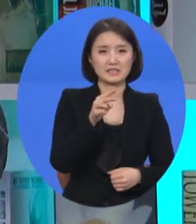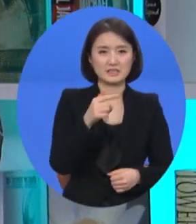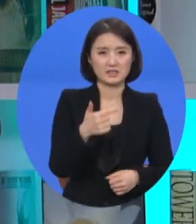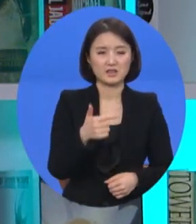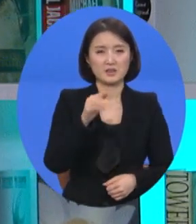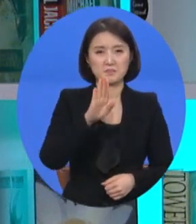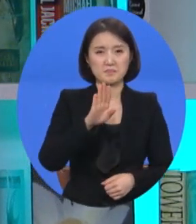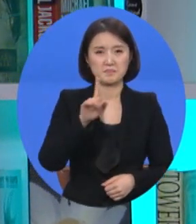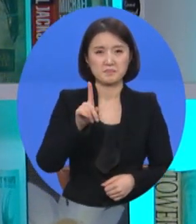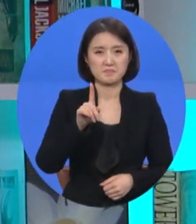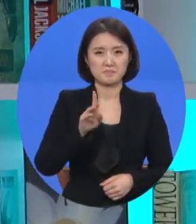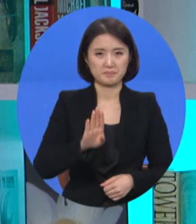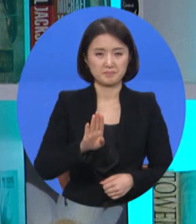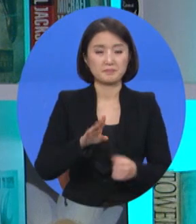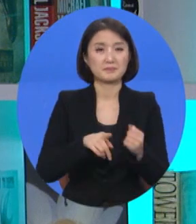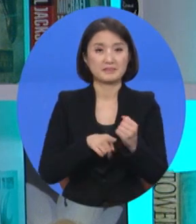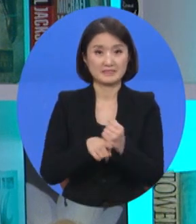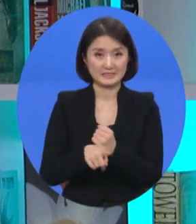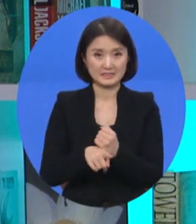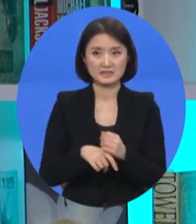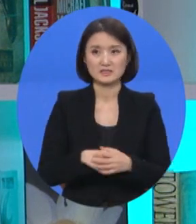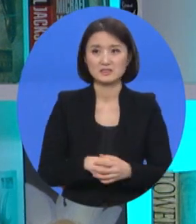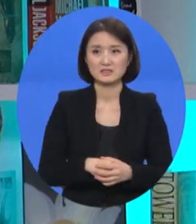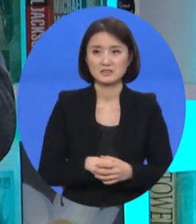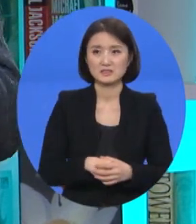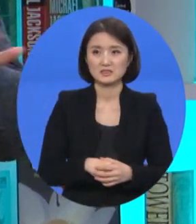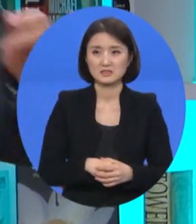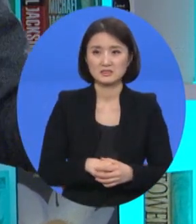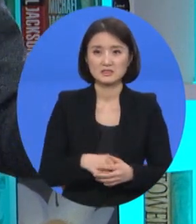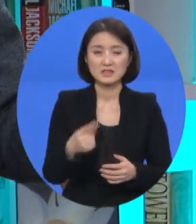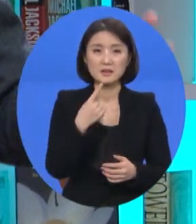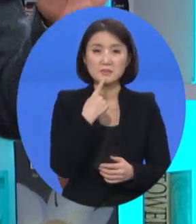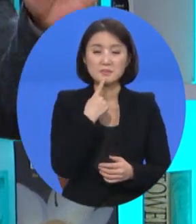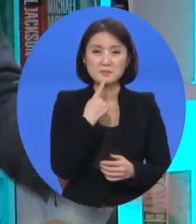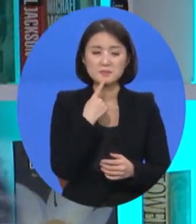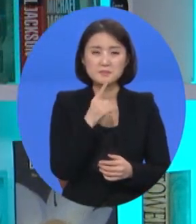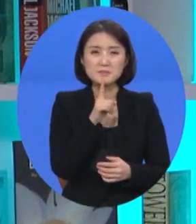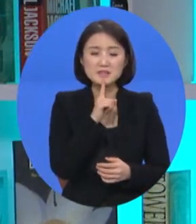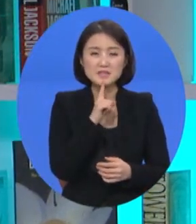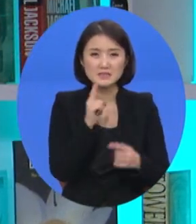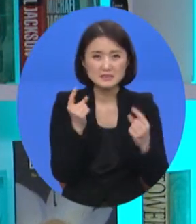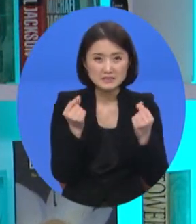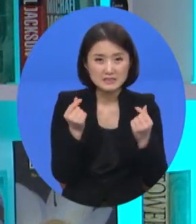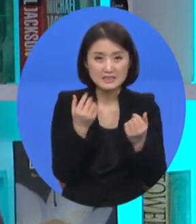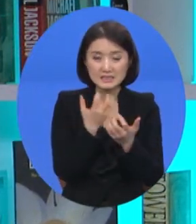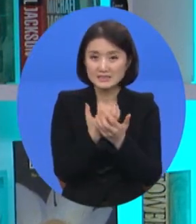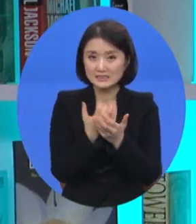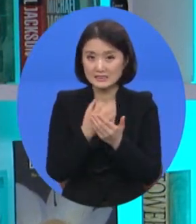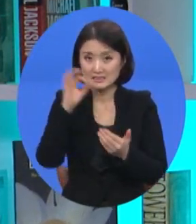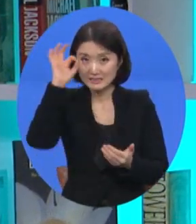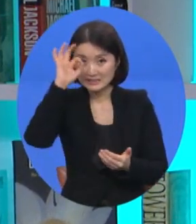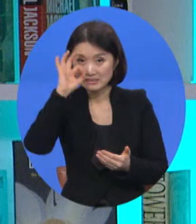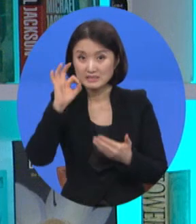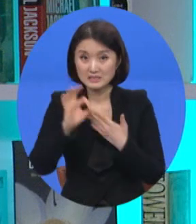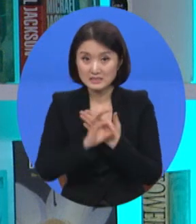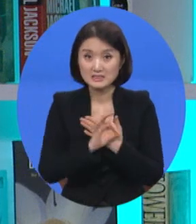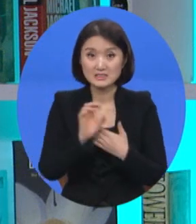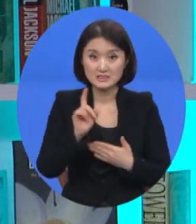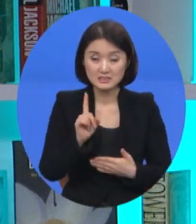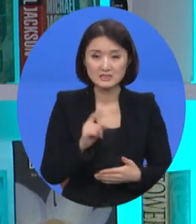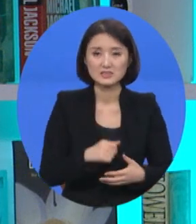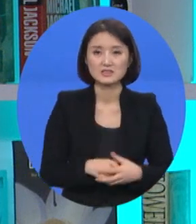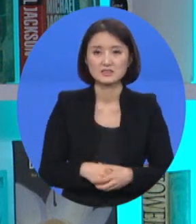입니다 그죠 0과 2 0 과 방향이 똑같은 글자 하나를 우리가 만들어 낼 수 있습니다 어떻게 만들어야 하며 는